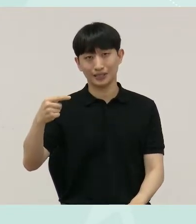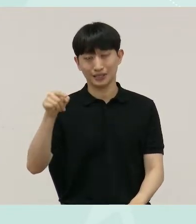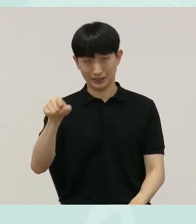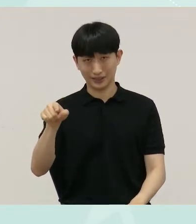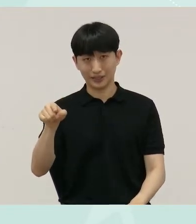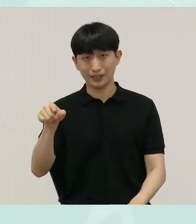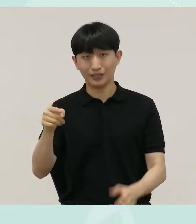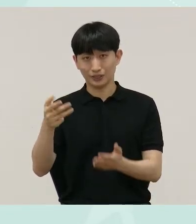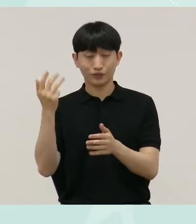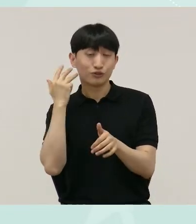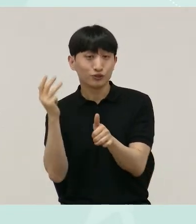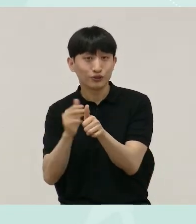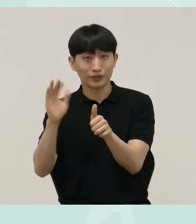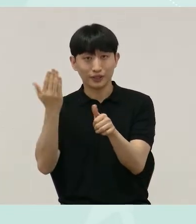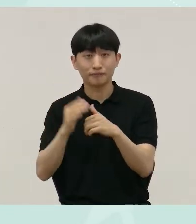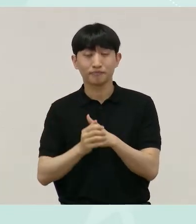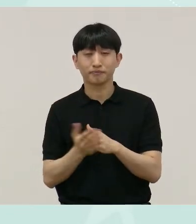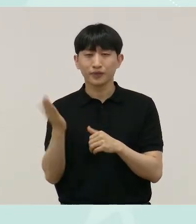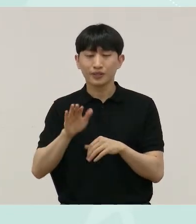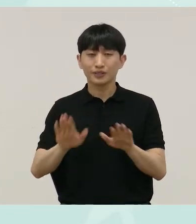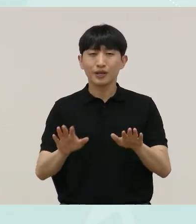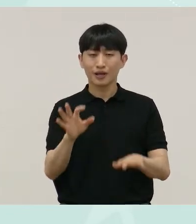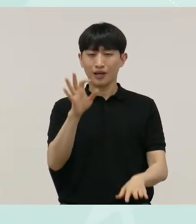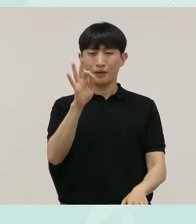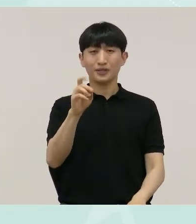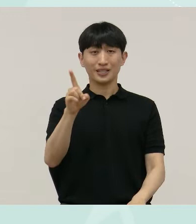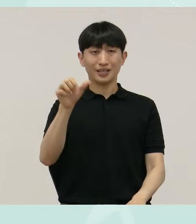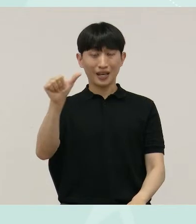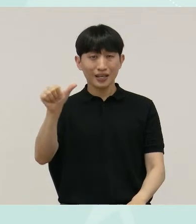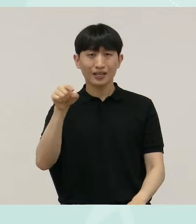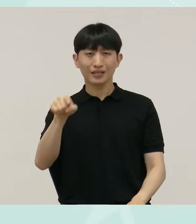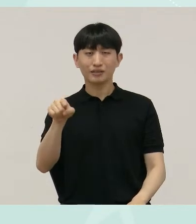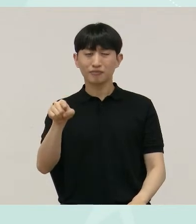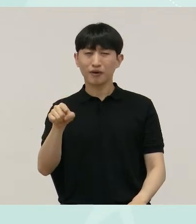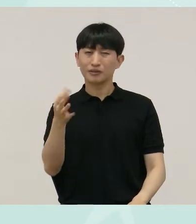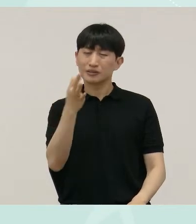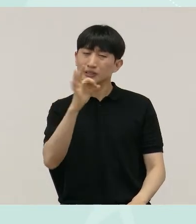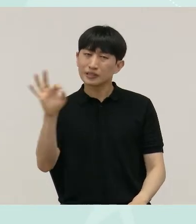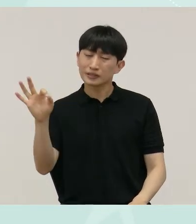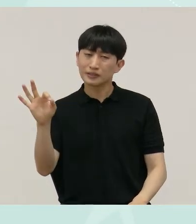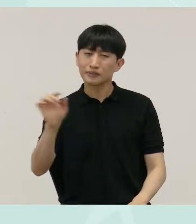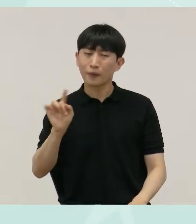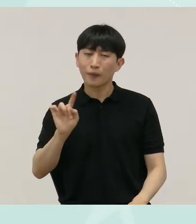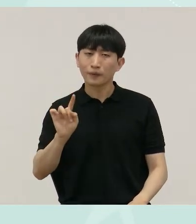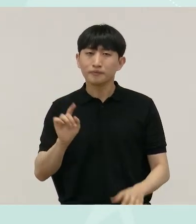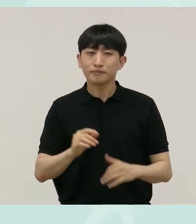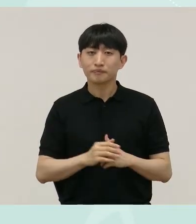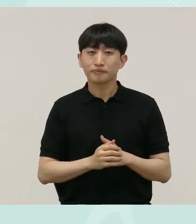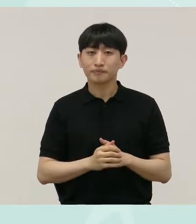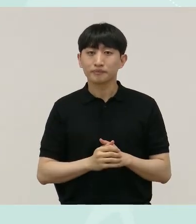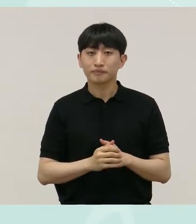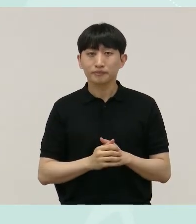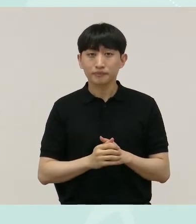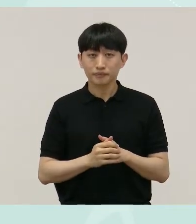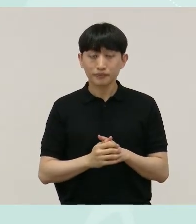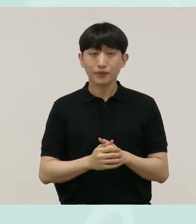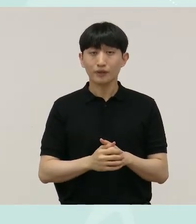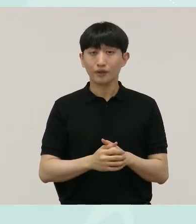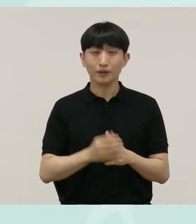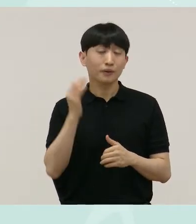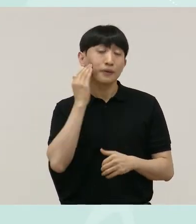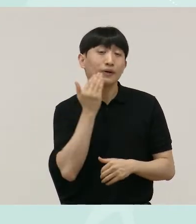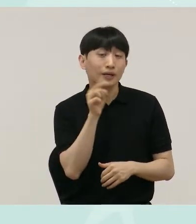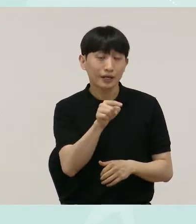그렇지만 현재 FDA 승인은 매우 한정적으로 이루어져 있기 때문에 정책이 기술을 따라오지 못하고 있기 때문에 환자에게 도움이 된다고 생각되는 적응증이